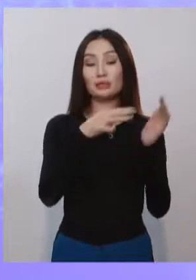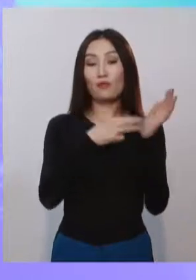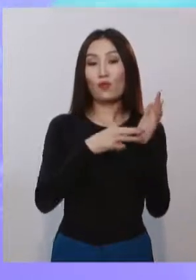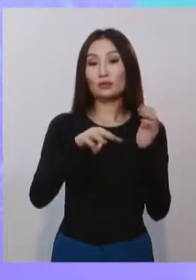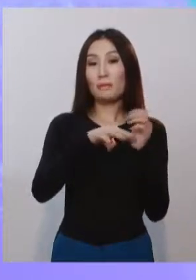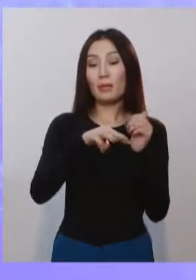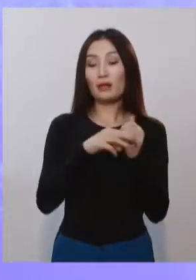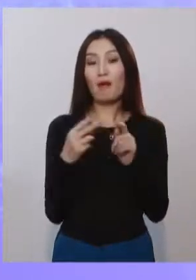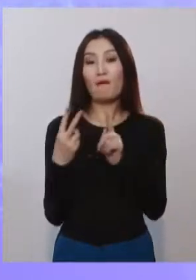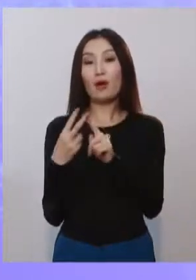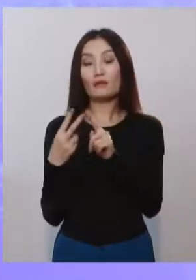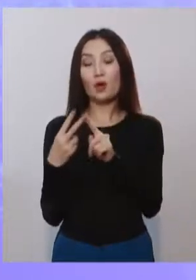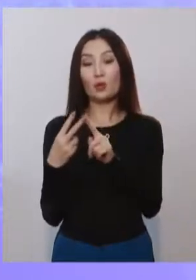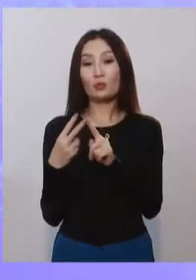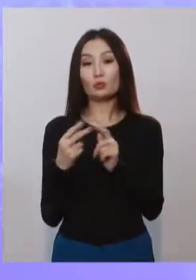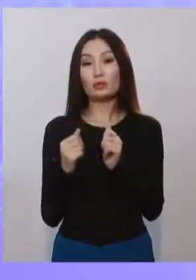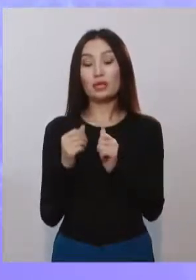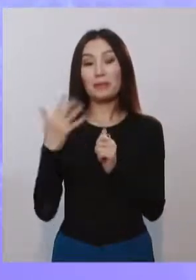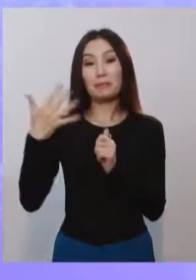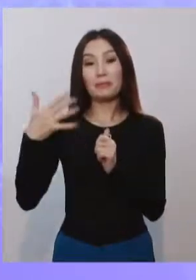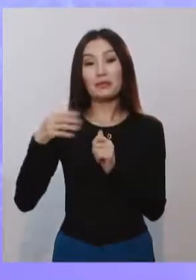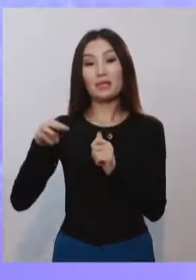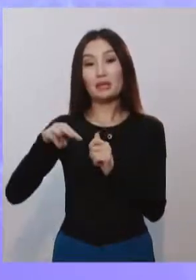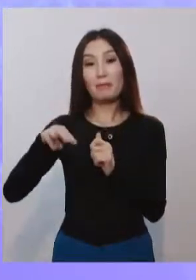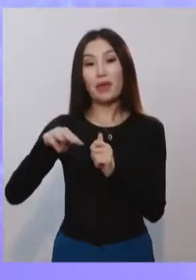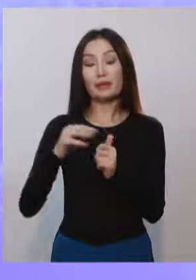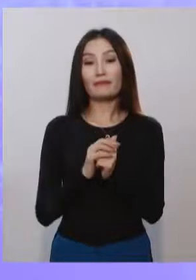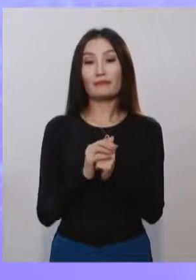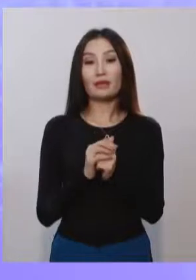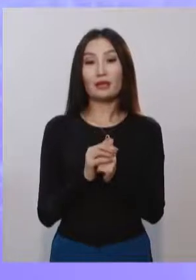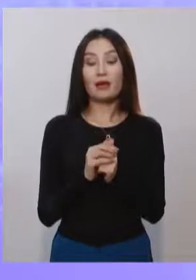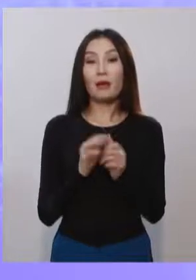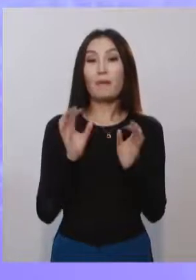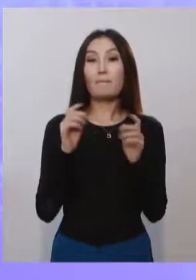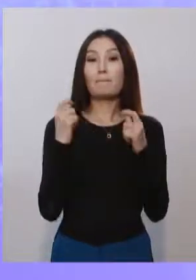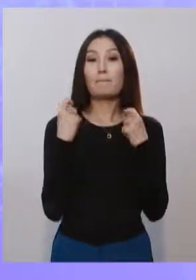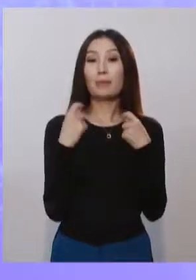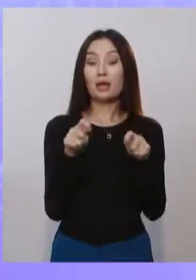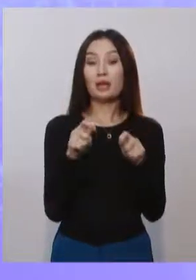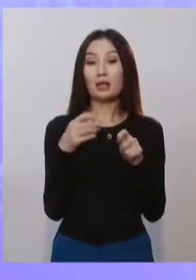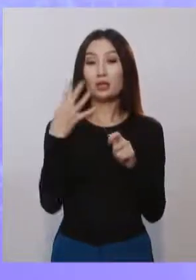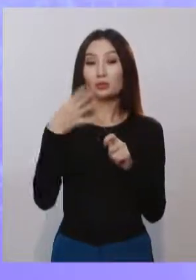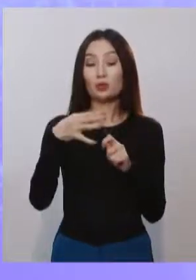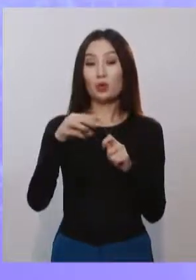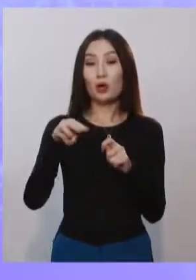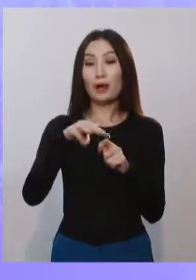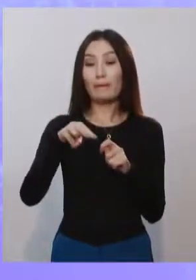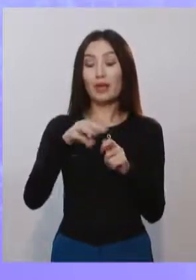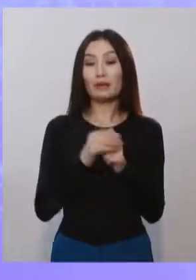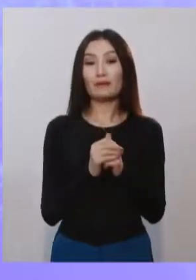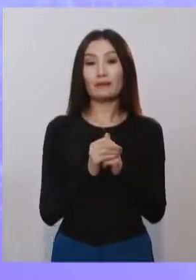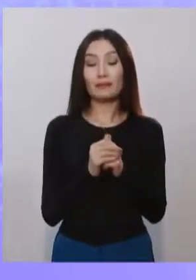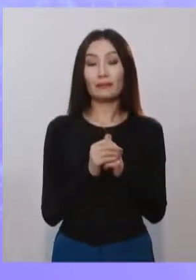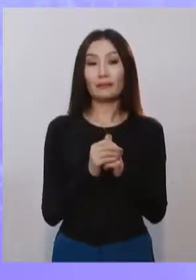во втором куске 50 метров продал 40 метров